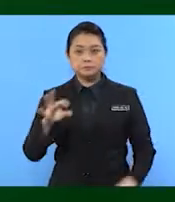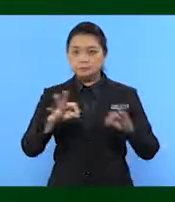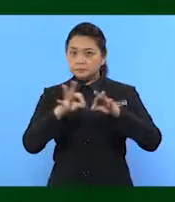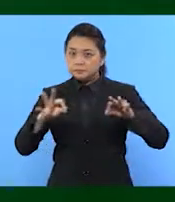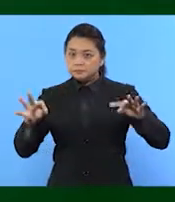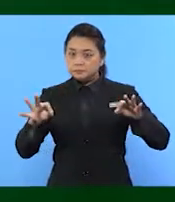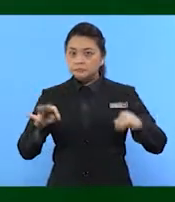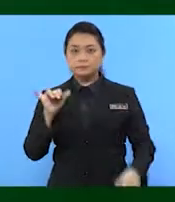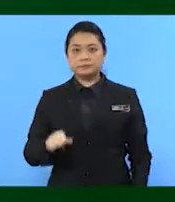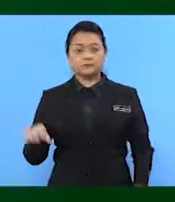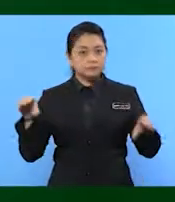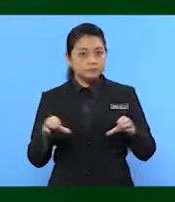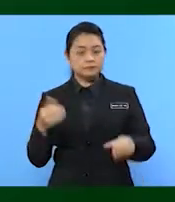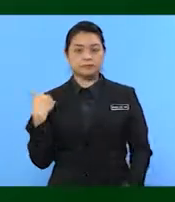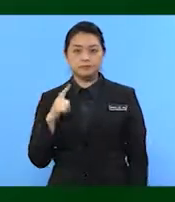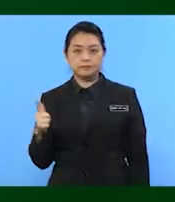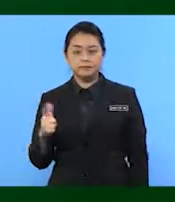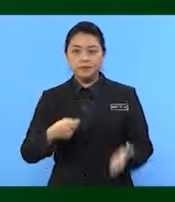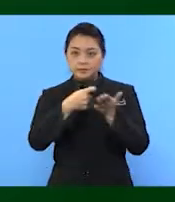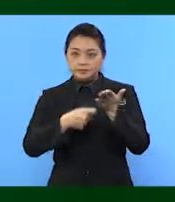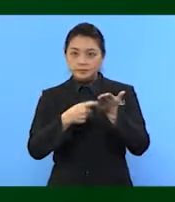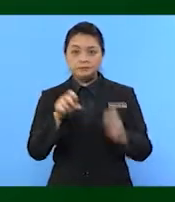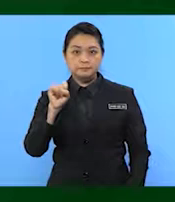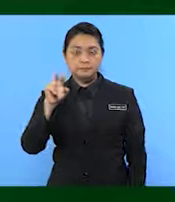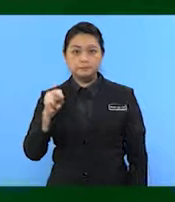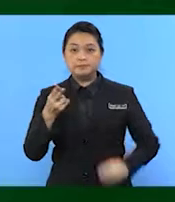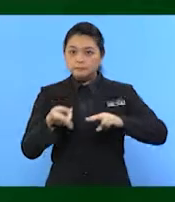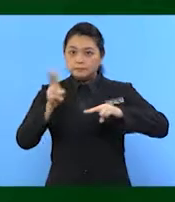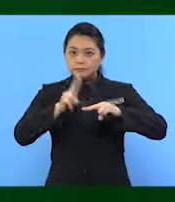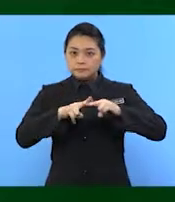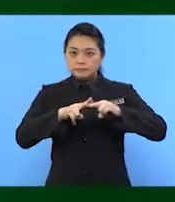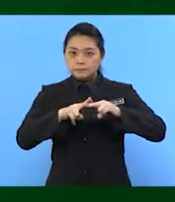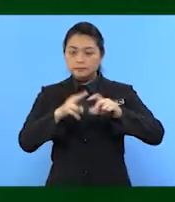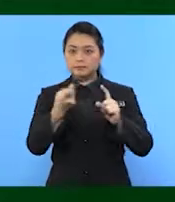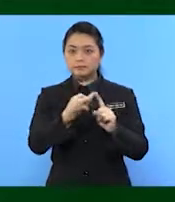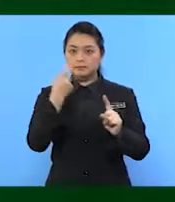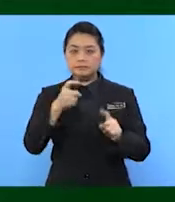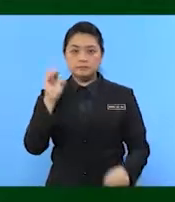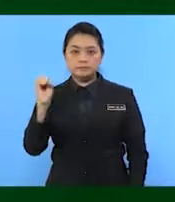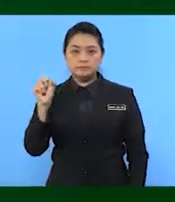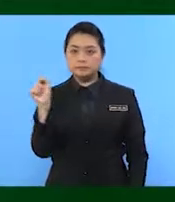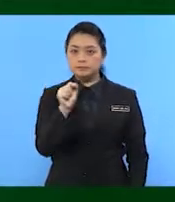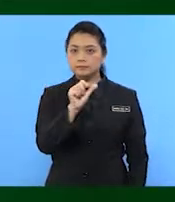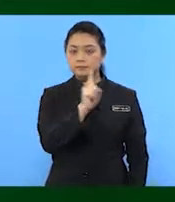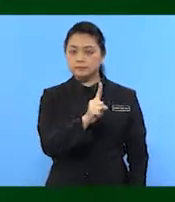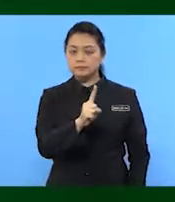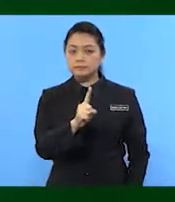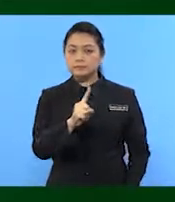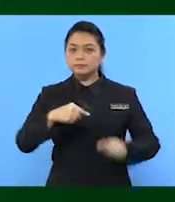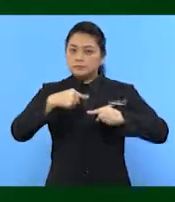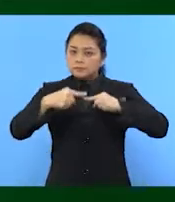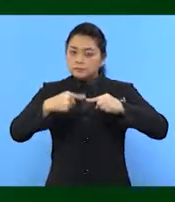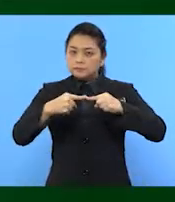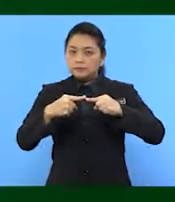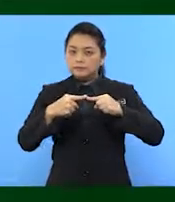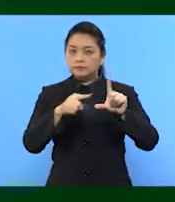konjektur yang dibuat ialah nilai sinus bertambah dari sifar ke 1 apabila saiz sudut